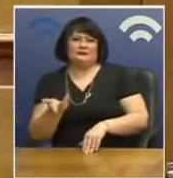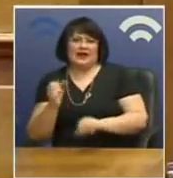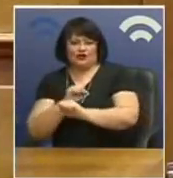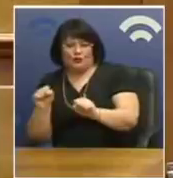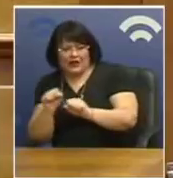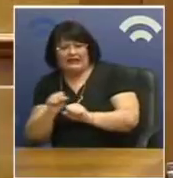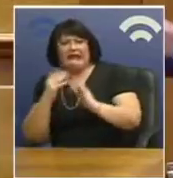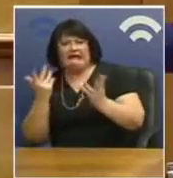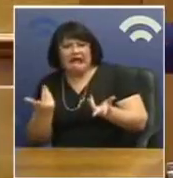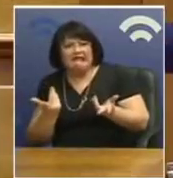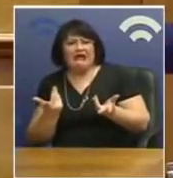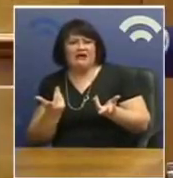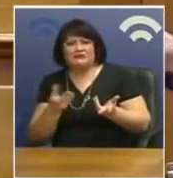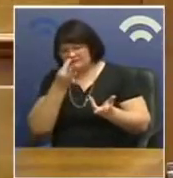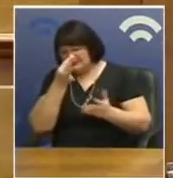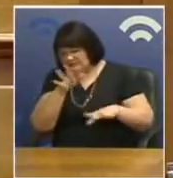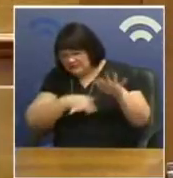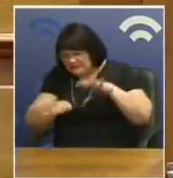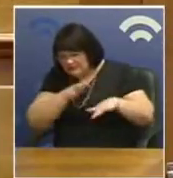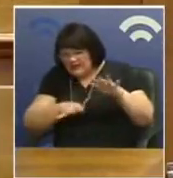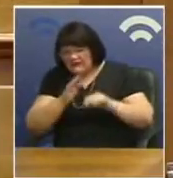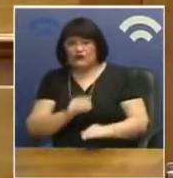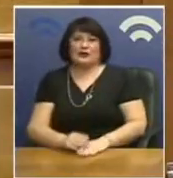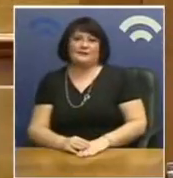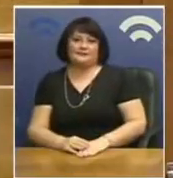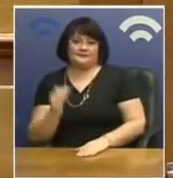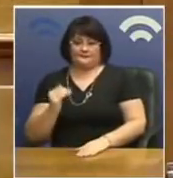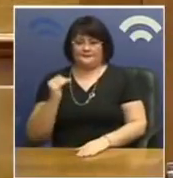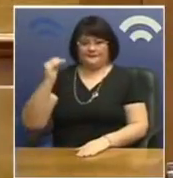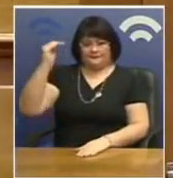Η εν λόγω κατάταξη, λέτε εσείς, στην υψηλότερη κατηγορία